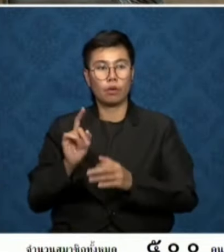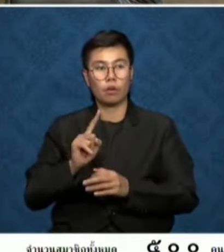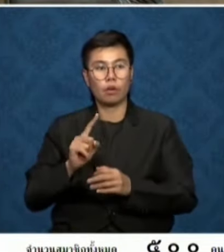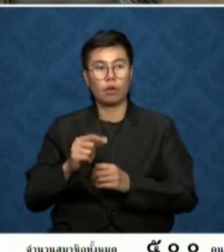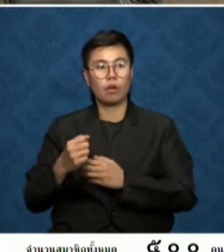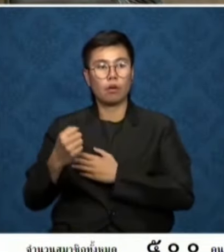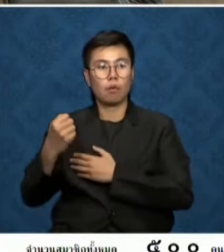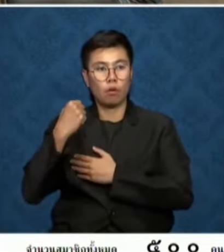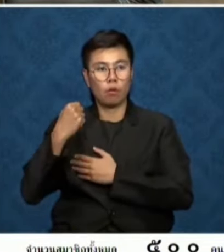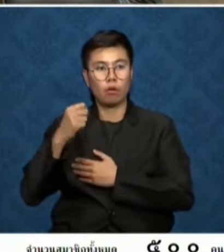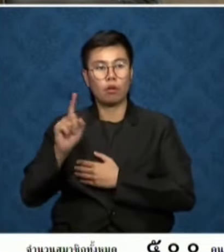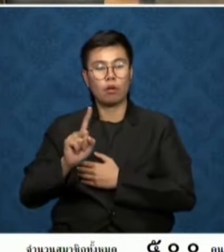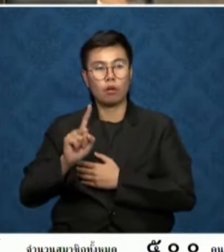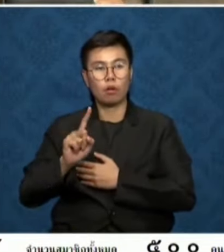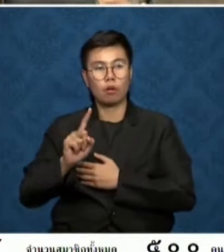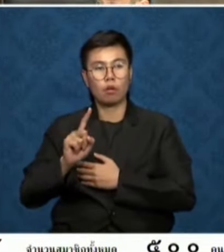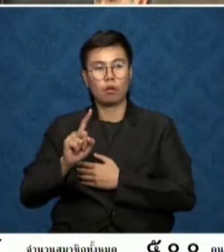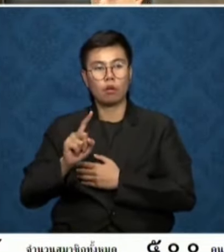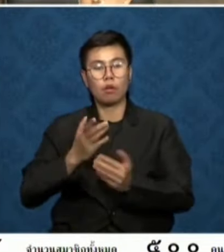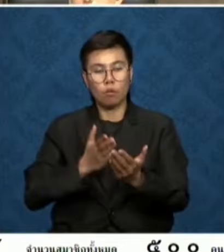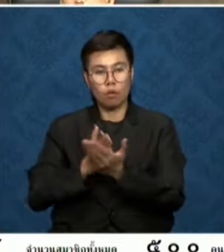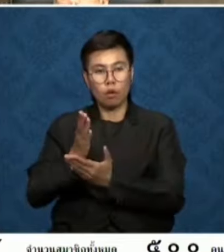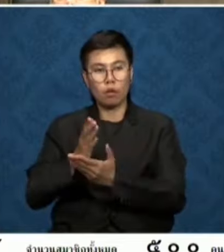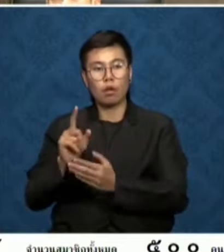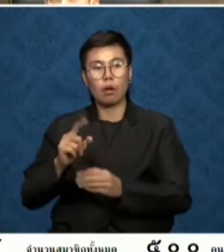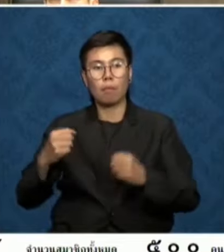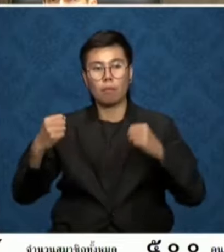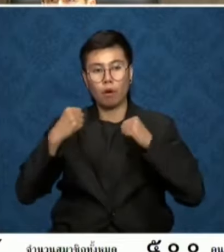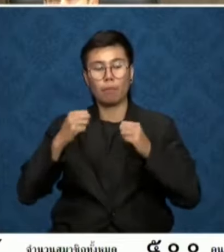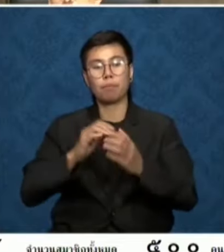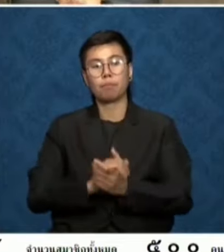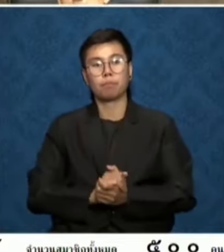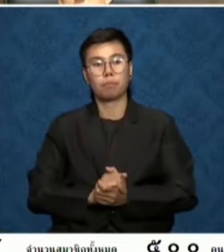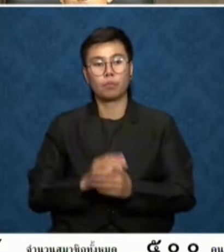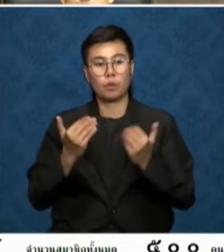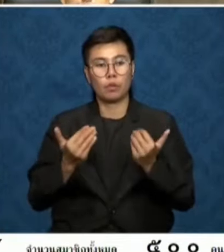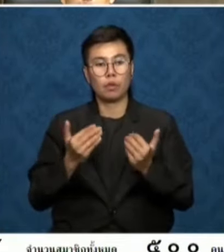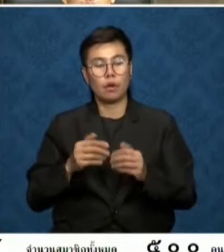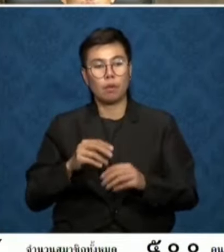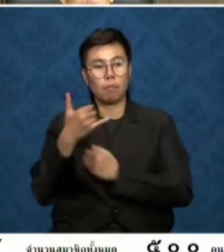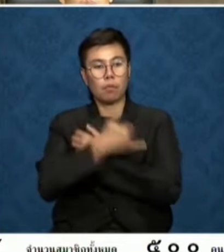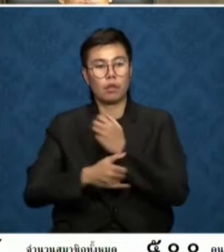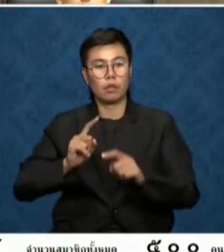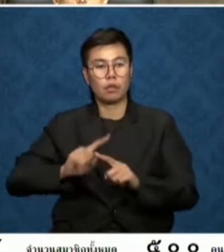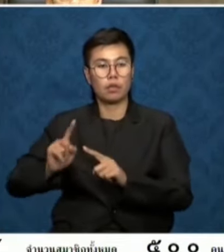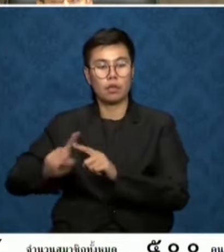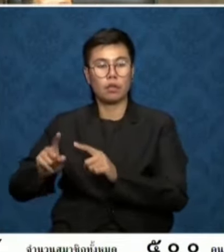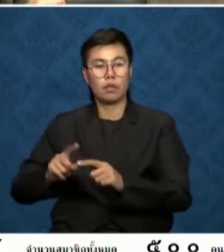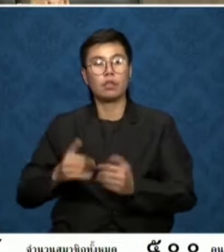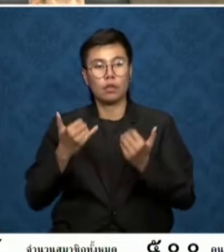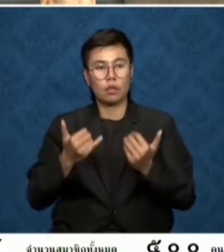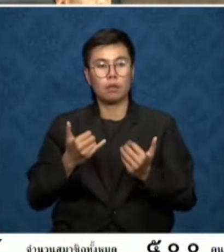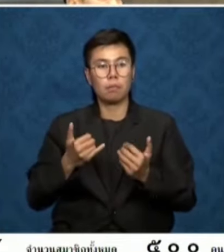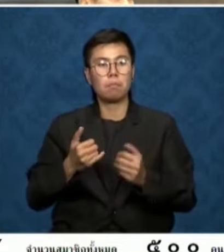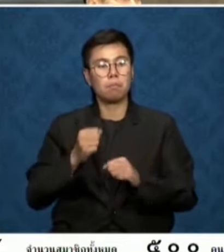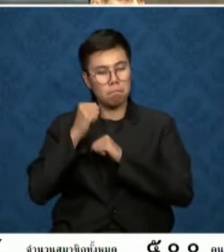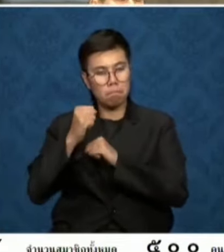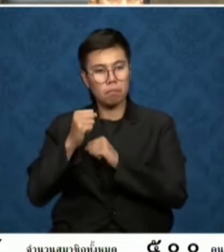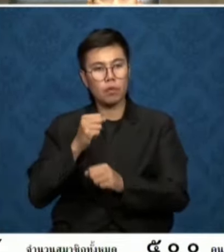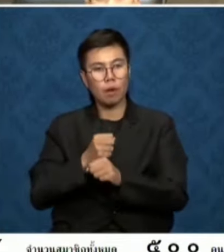มั่นคงแต่เป็นความมั่นคงด้านพลังงานซึ่งขณะนี้ค่ะท่านประธานประเทศต่างๆเนี่ยมีความพยายามที่จะร่